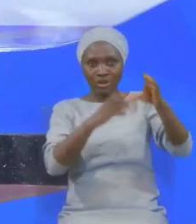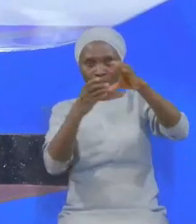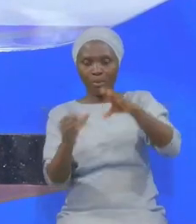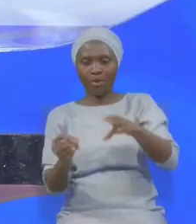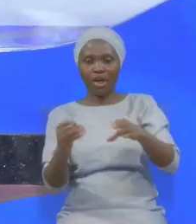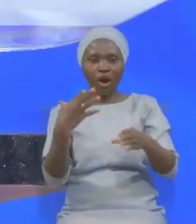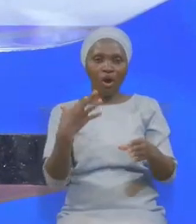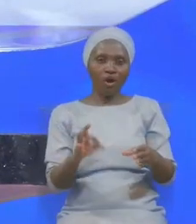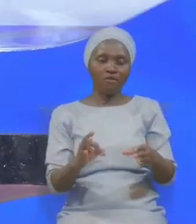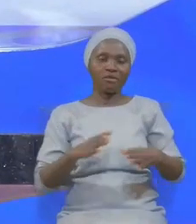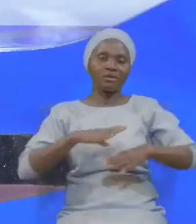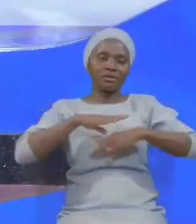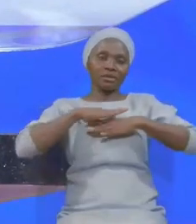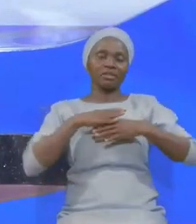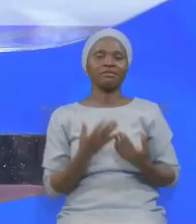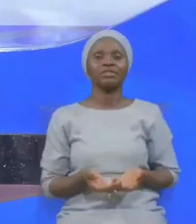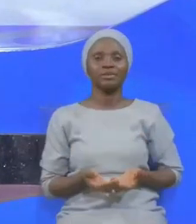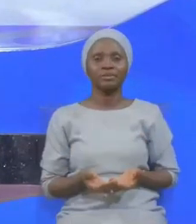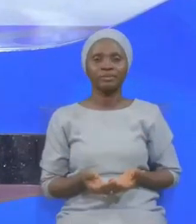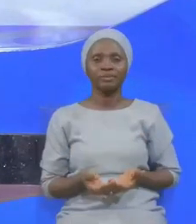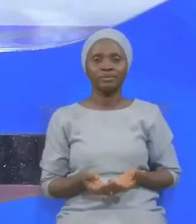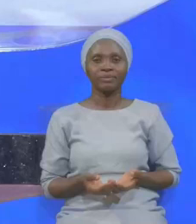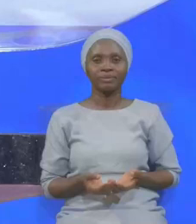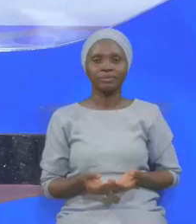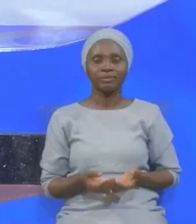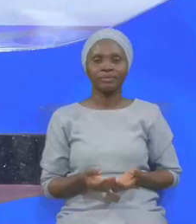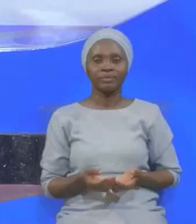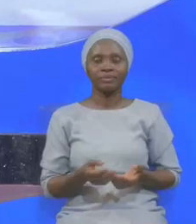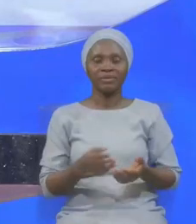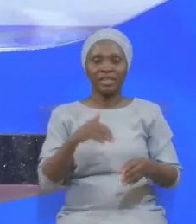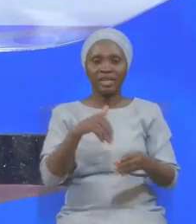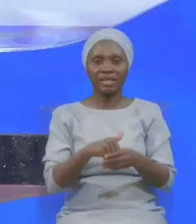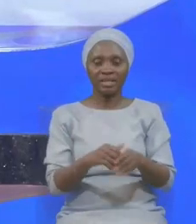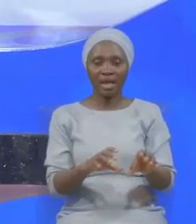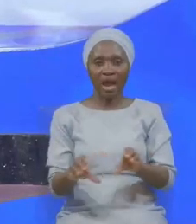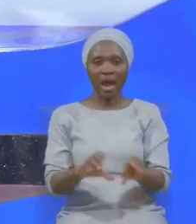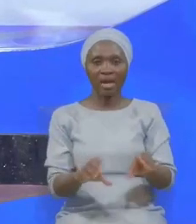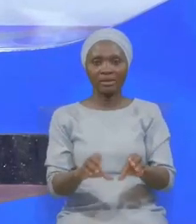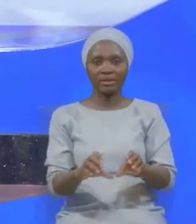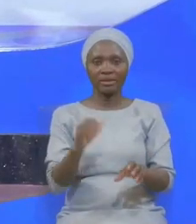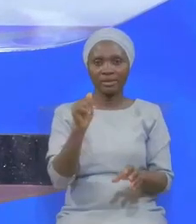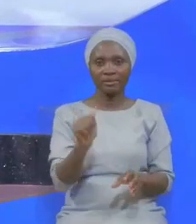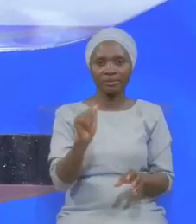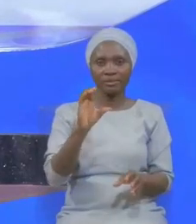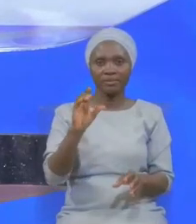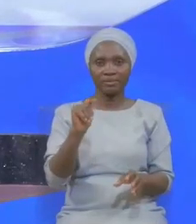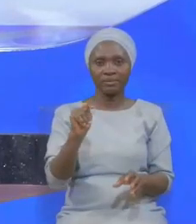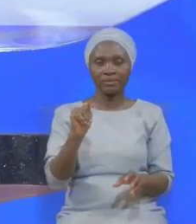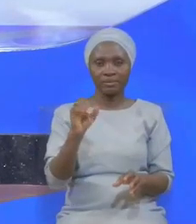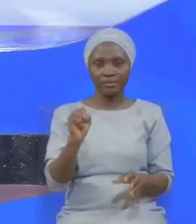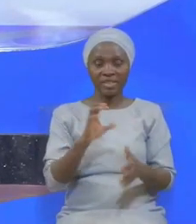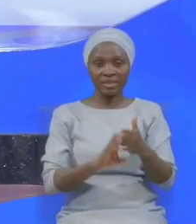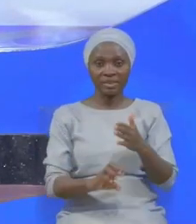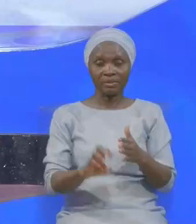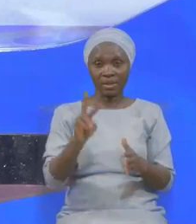de satisfaction. Nous allons aux Actes des Apôtres. Actes des Apôtres,